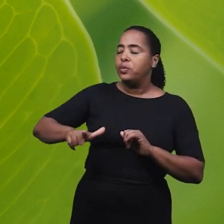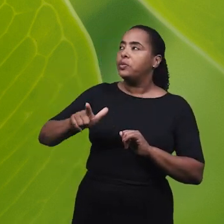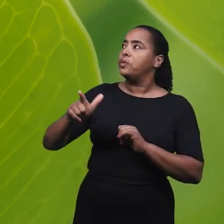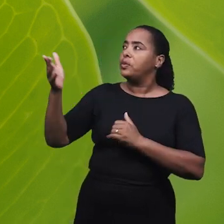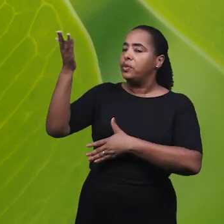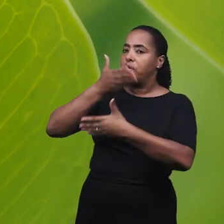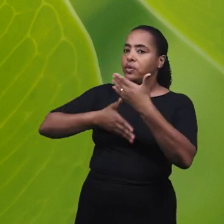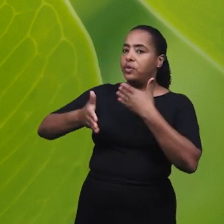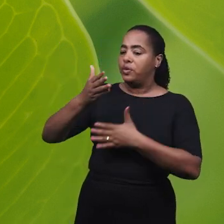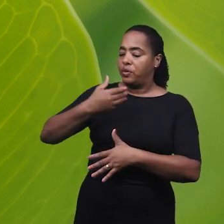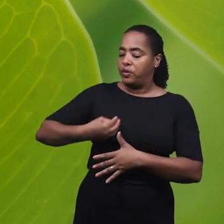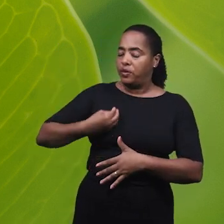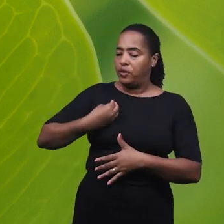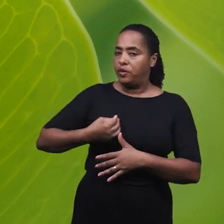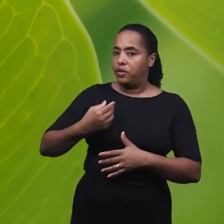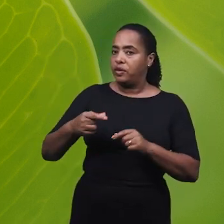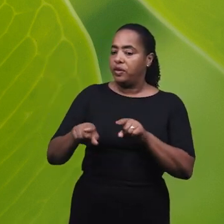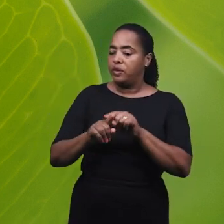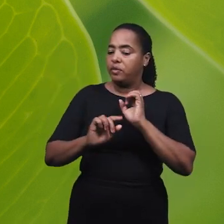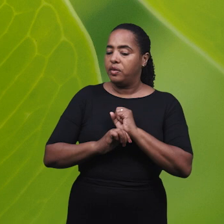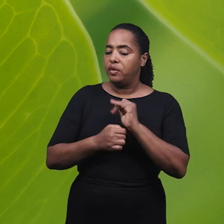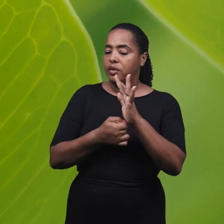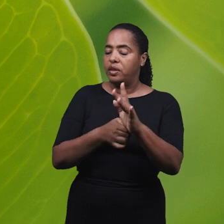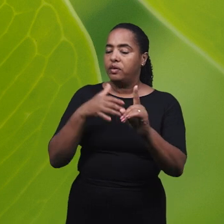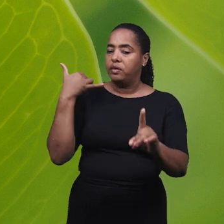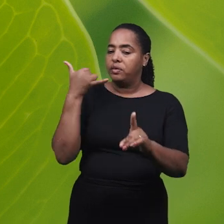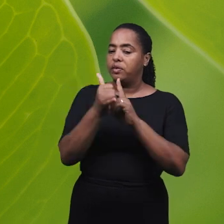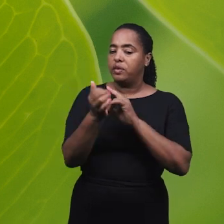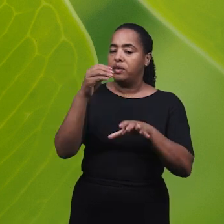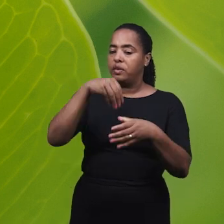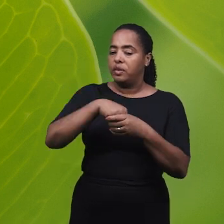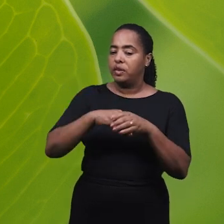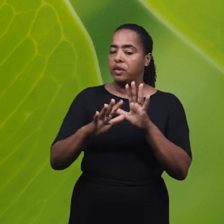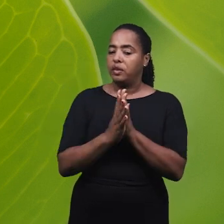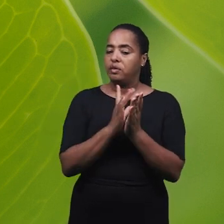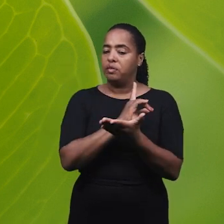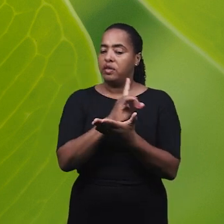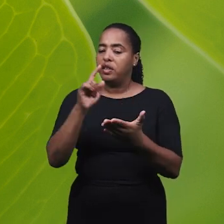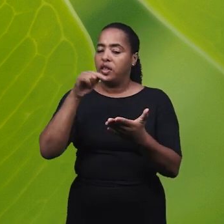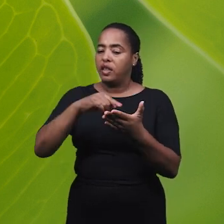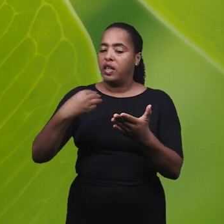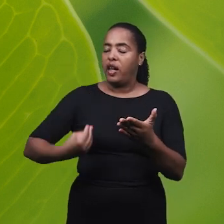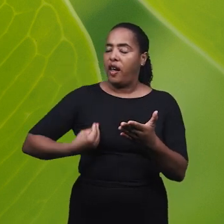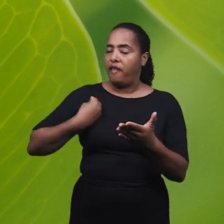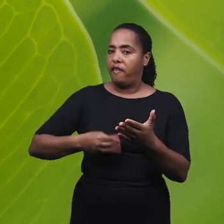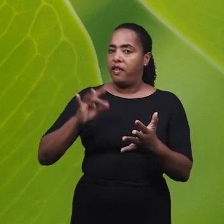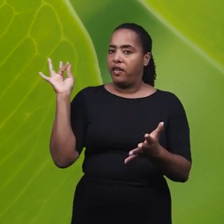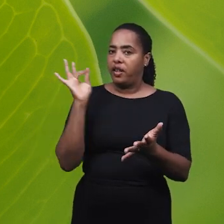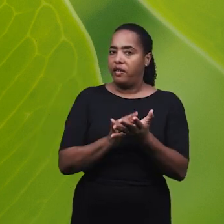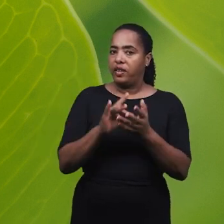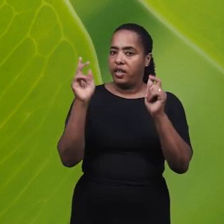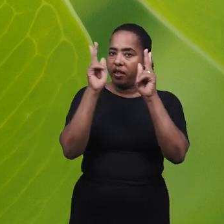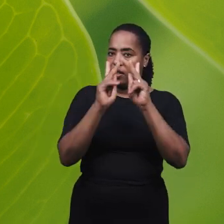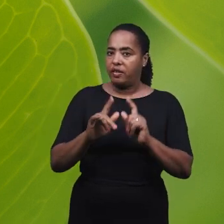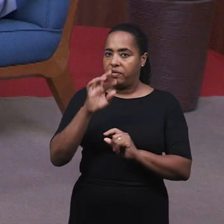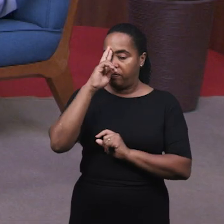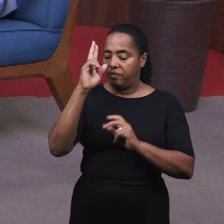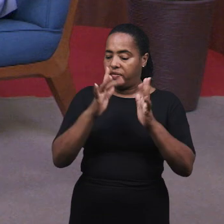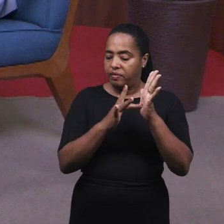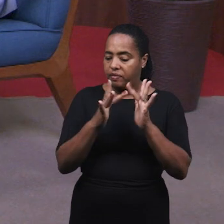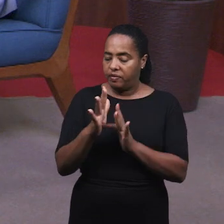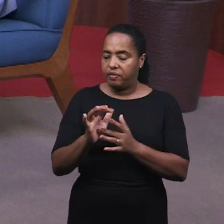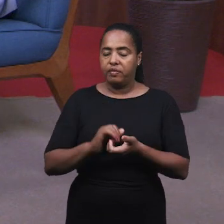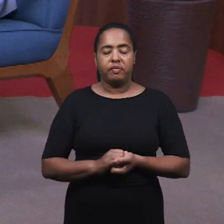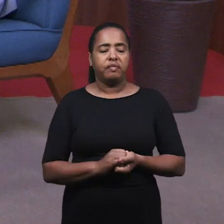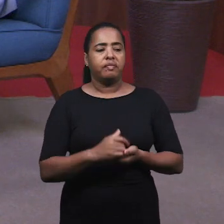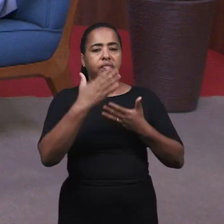beaucoup de bénédictions, renouvellement de la part du Seigneur pour nous, en plus de nous révéler à propos du prophétique qui est dans sa parole, qui est vivante et efficace au milieu de son Église.